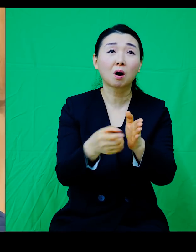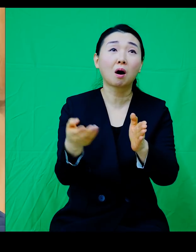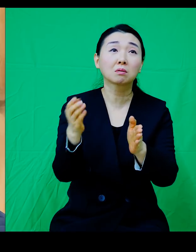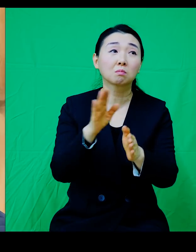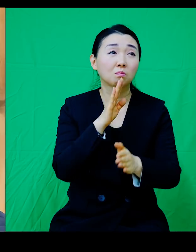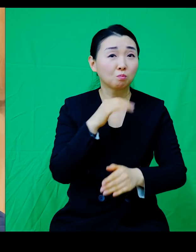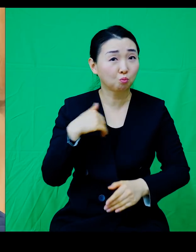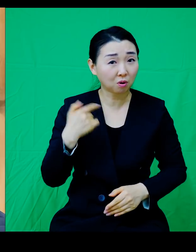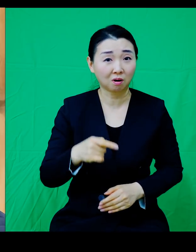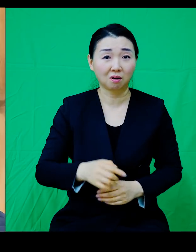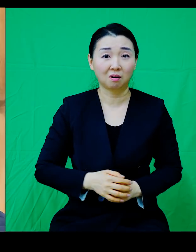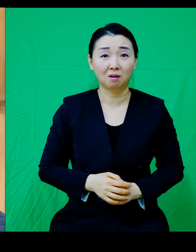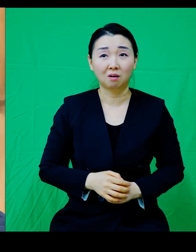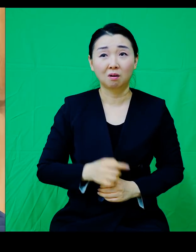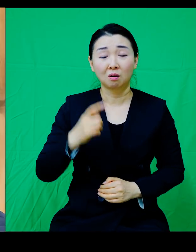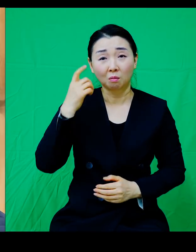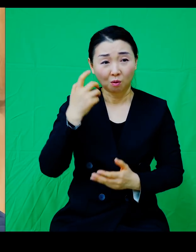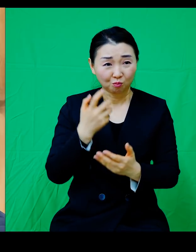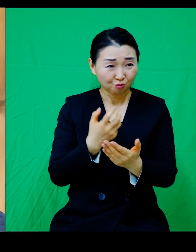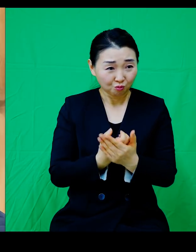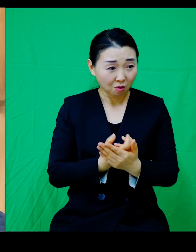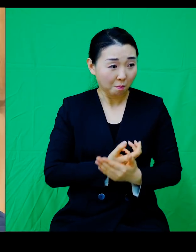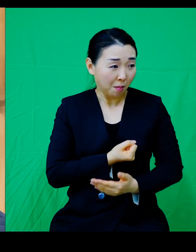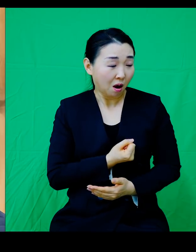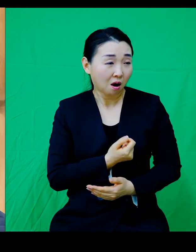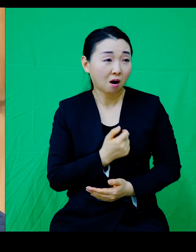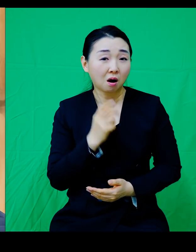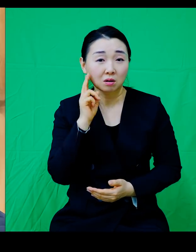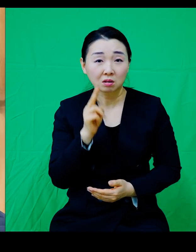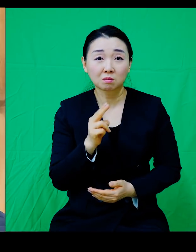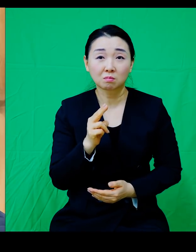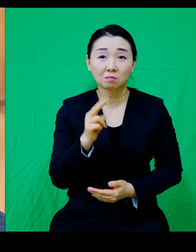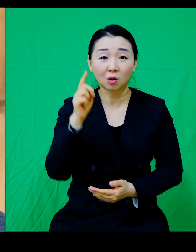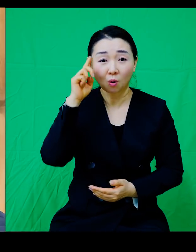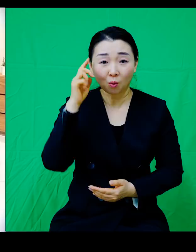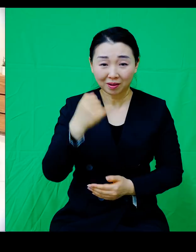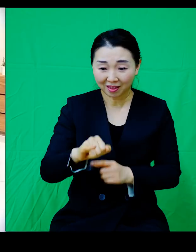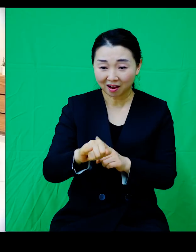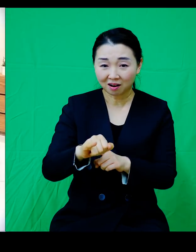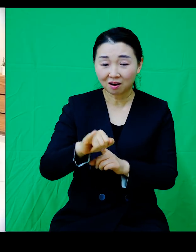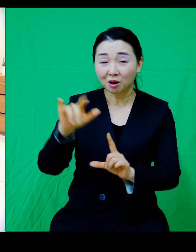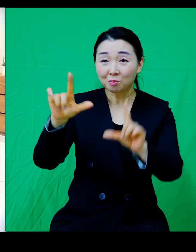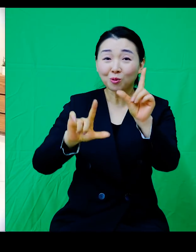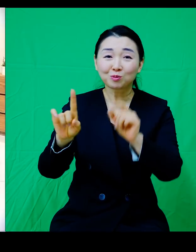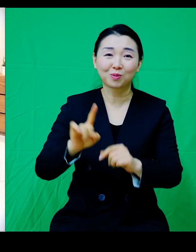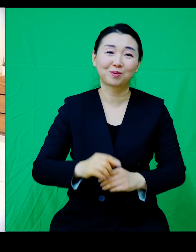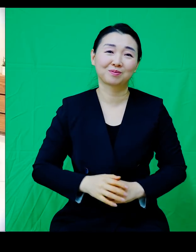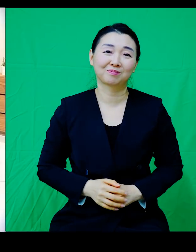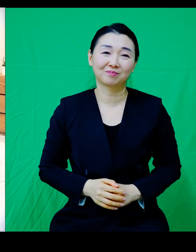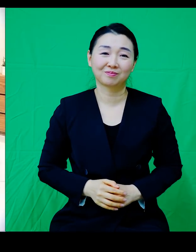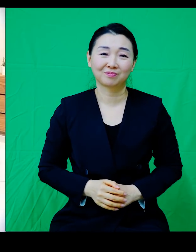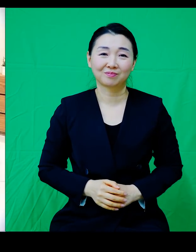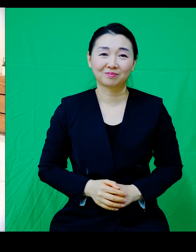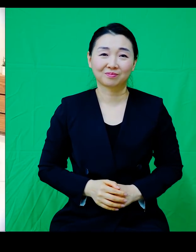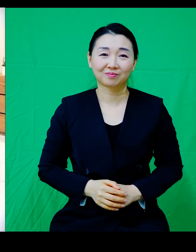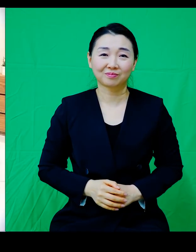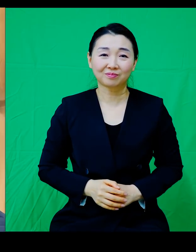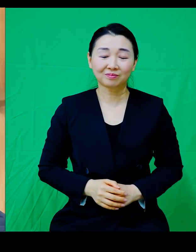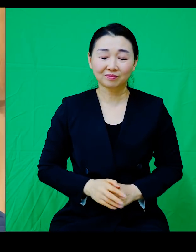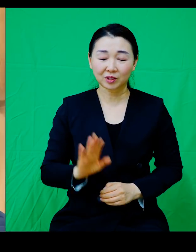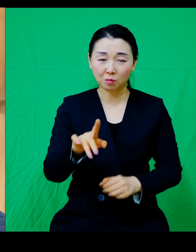정말 몰랐더라고요. 그 충격이 되게 심했고 온유가 어떤 상태냐면요. 저렇게 봐서는 잘 모르실